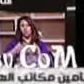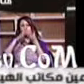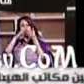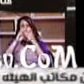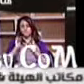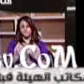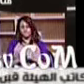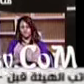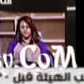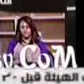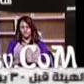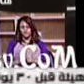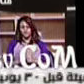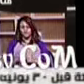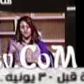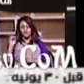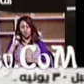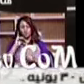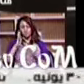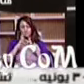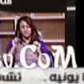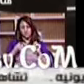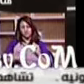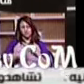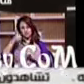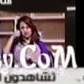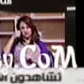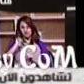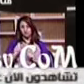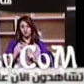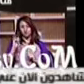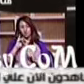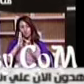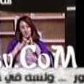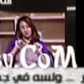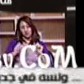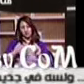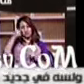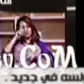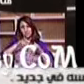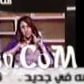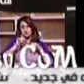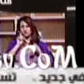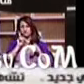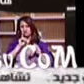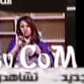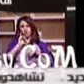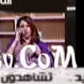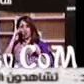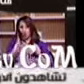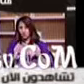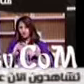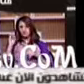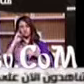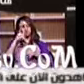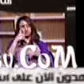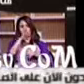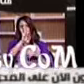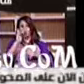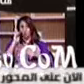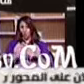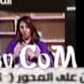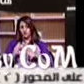هذا يعني لسبب موضوعي لا يجب ان احنا نحفظ الوطن ونبعد عن هذه المناصب فانا بقول بكل صراحه وضوح